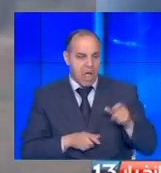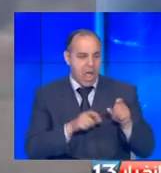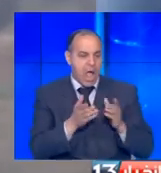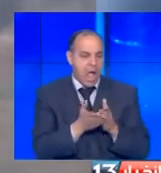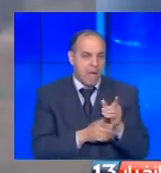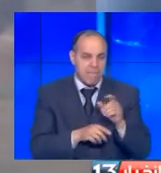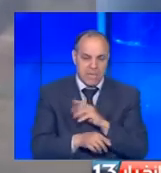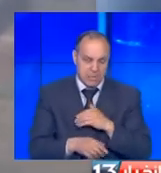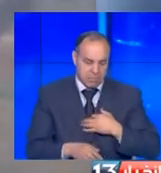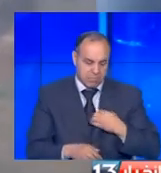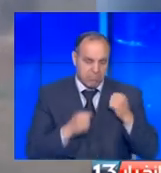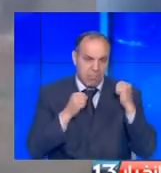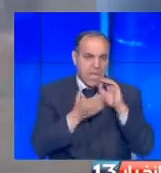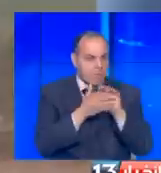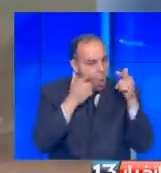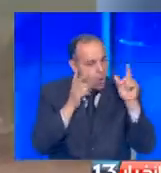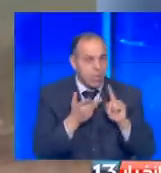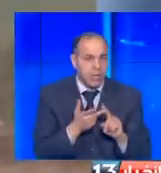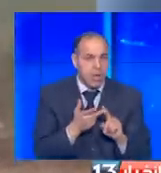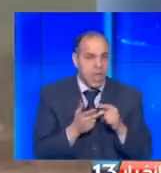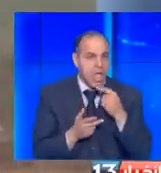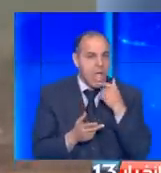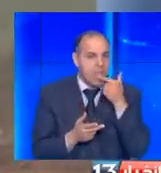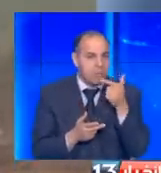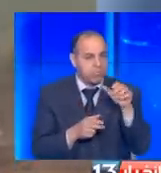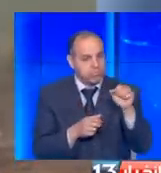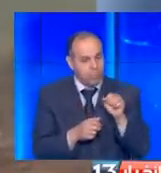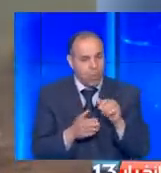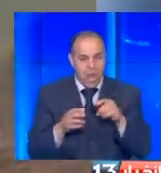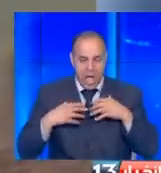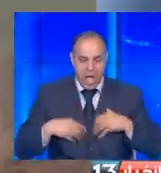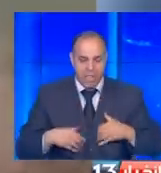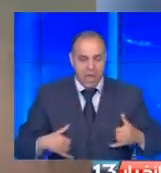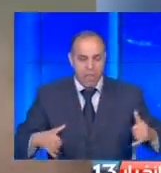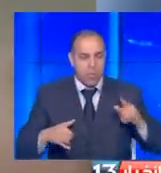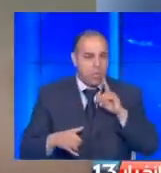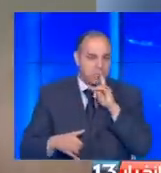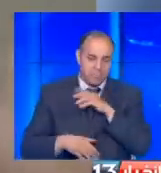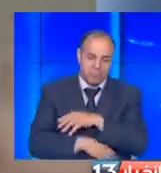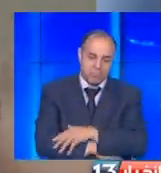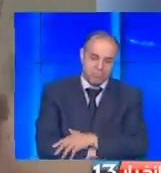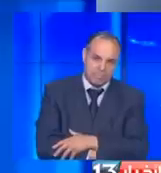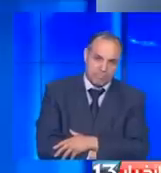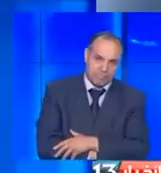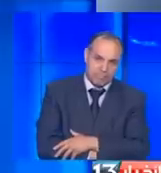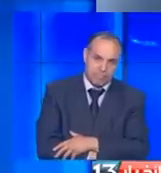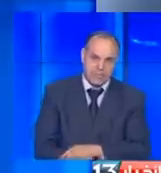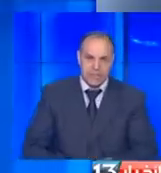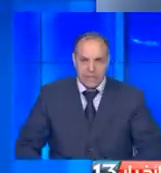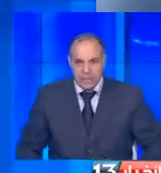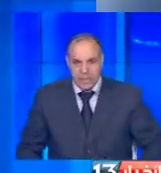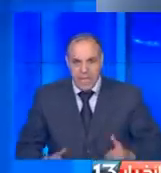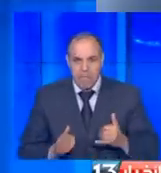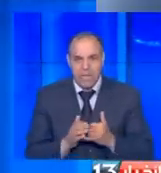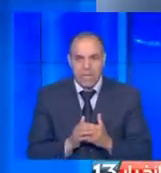المدنيين الفلسطينيين في التظاهر السلمي، وذلك رغم دعم باقي أعضاء مجلس الأمن لهذه الخطوة.